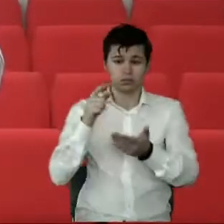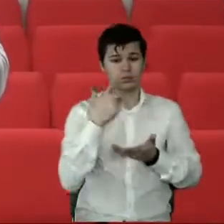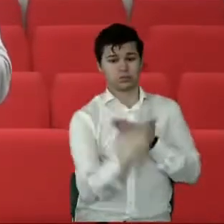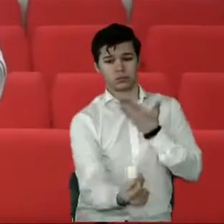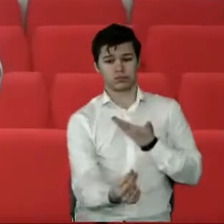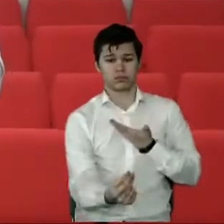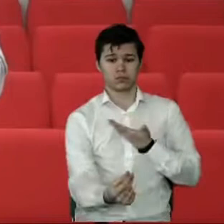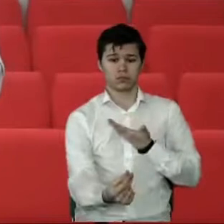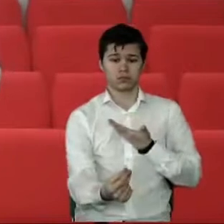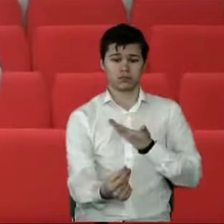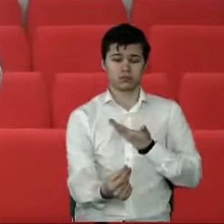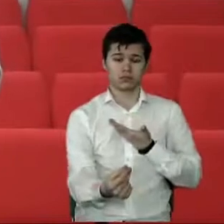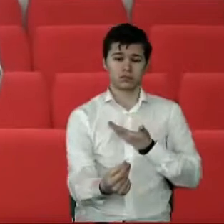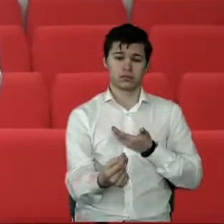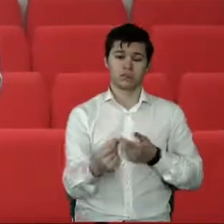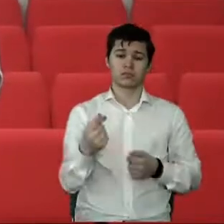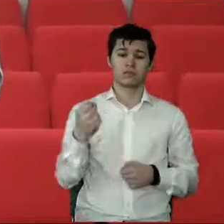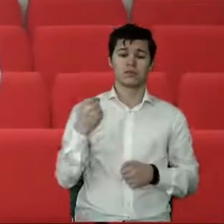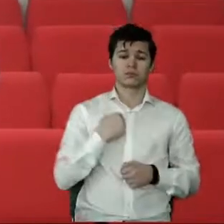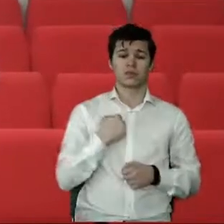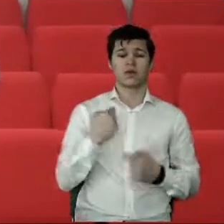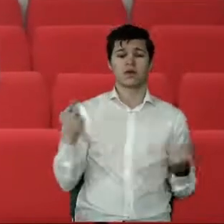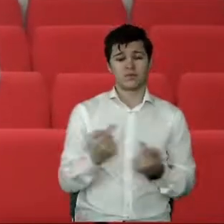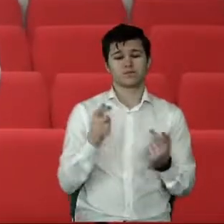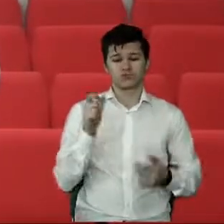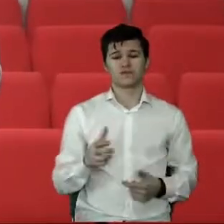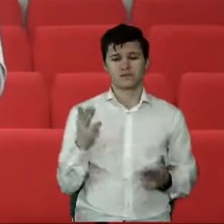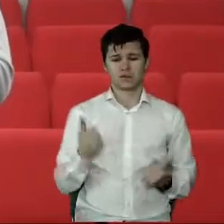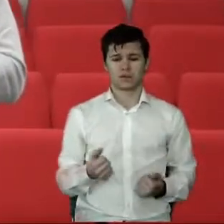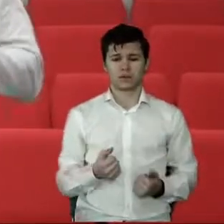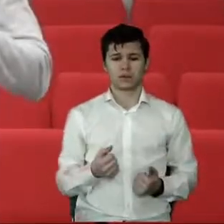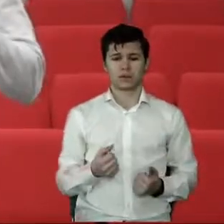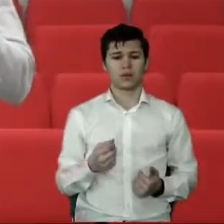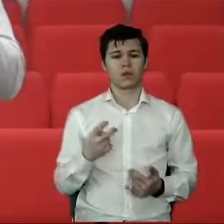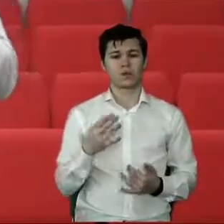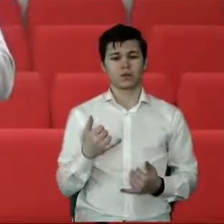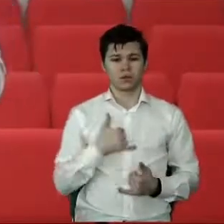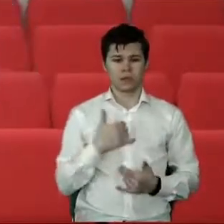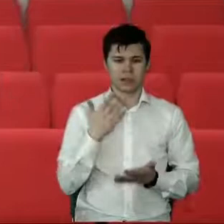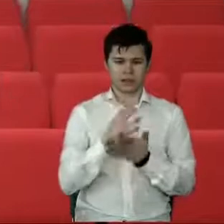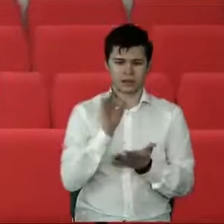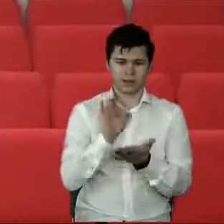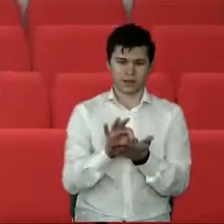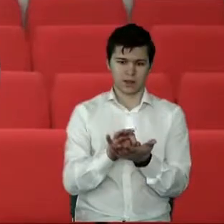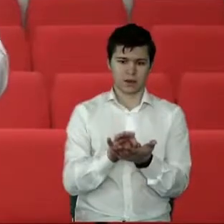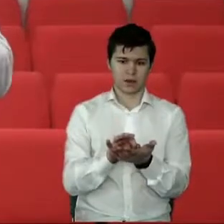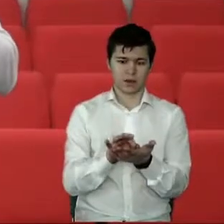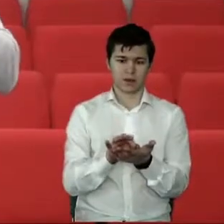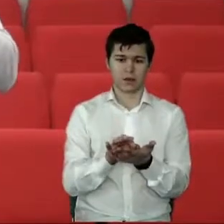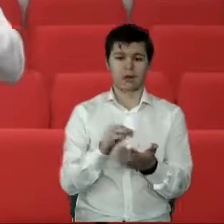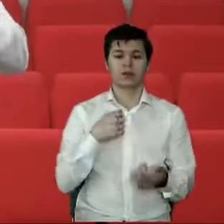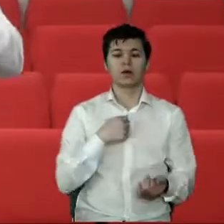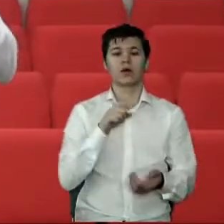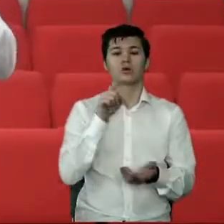Каждый из нас может считать себя абсолютно невеликим, слабым, немощным. Но в то же самое время у нас есть цель, куда мы должны стремиться. Мы